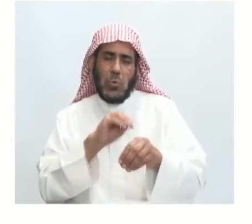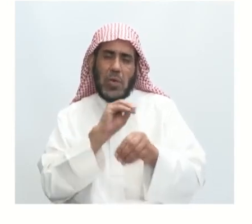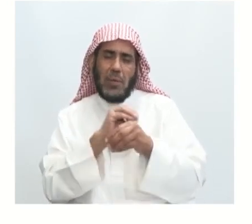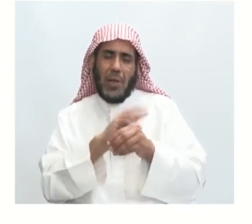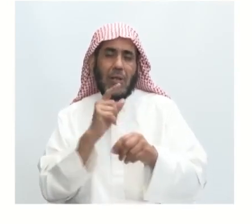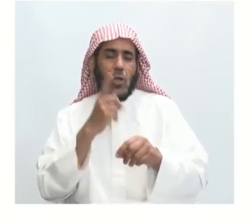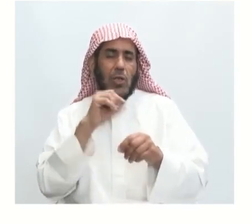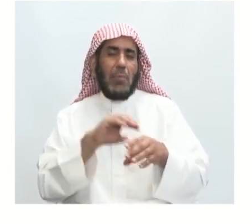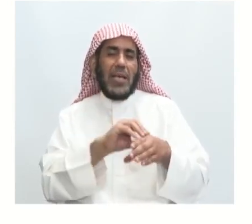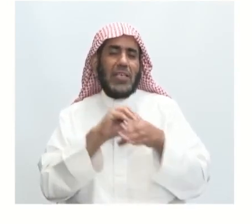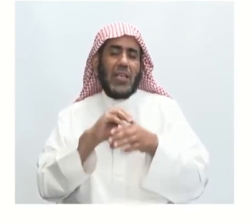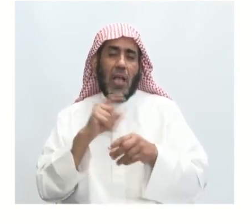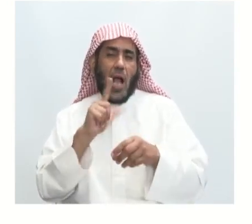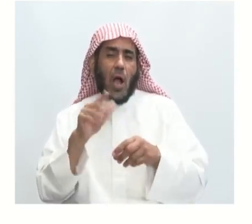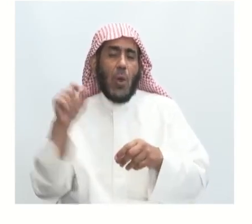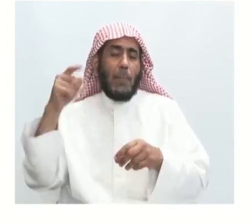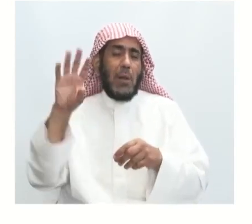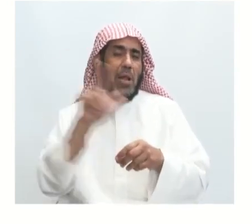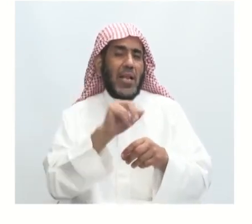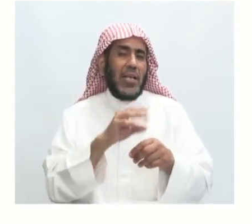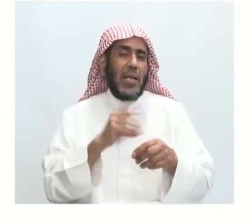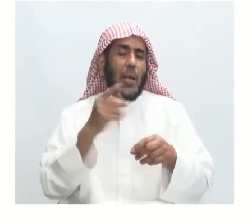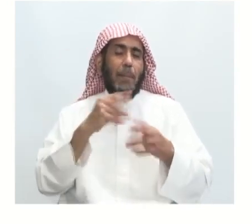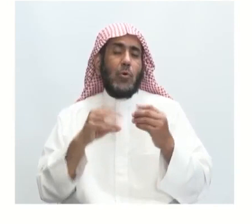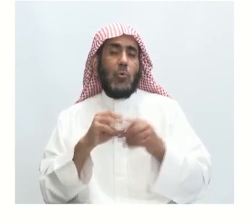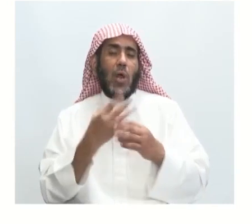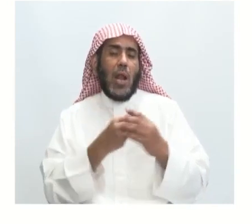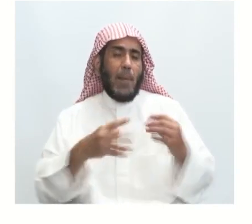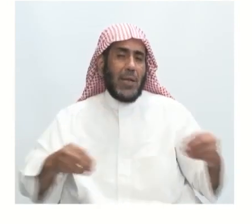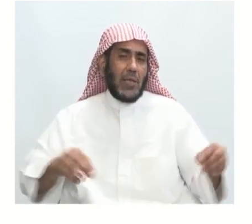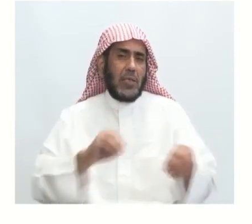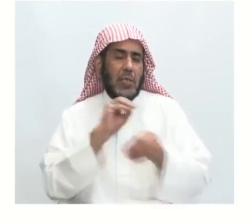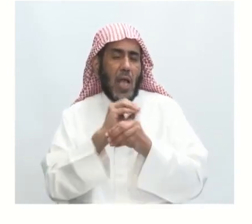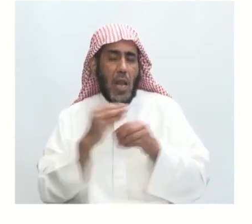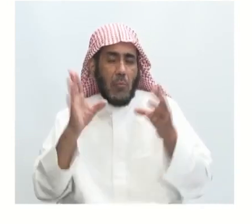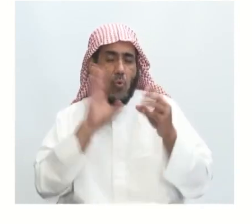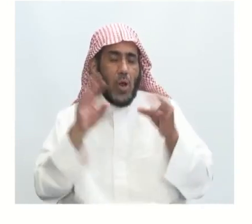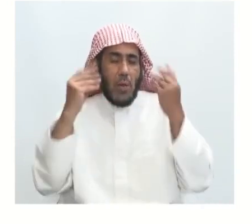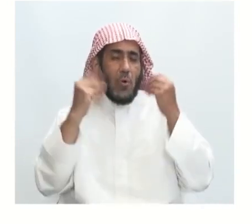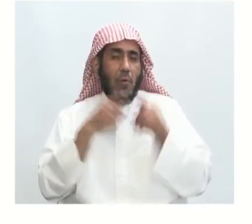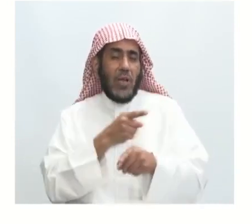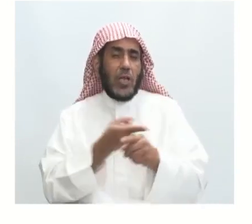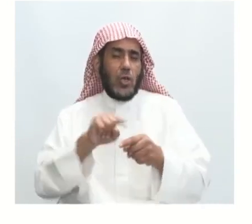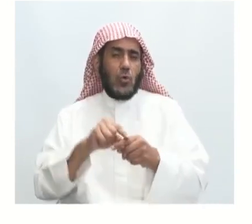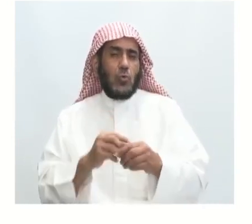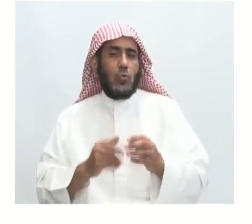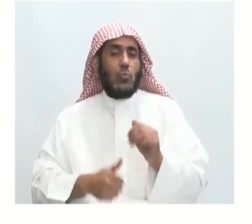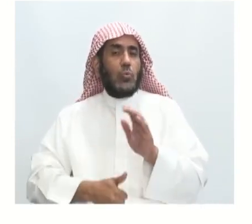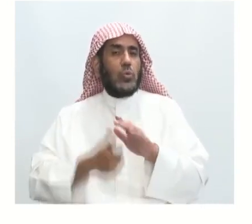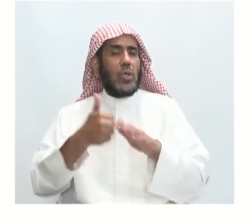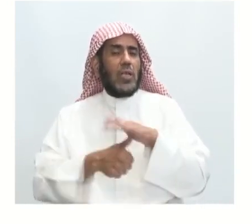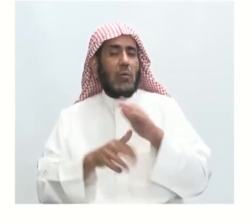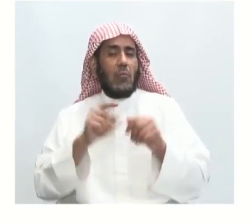غير الزام يسمى ارشادا كقول عبد الملك ابن مروان لبنيه تعلموا العلم فان كنتم ساده